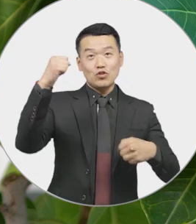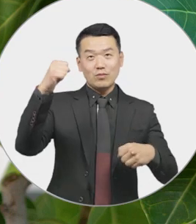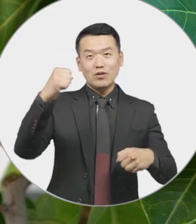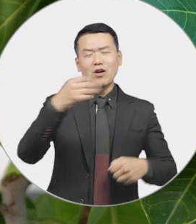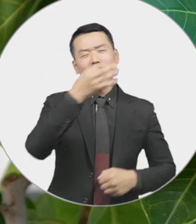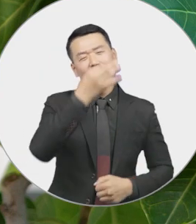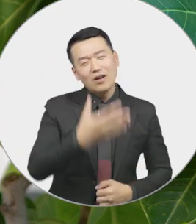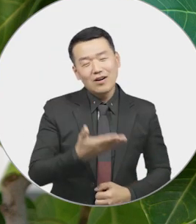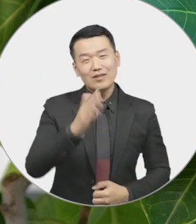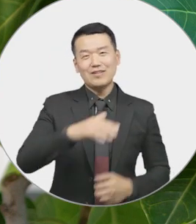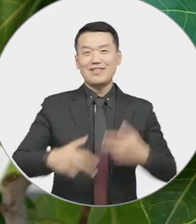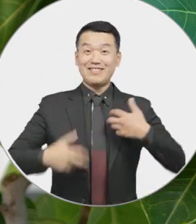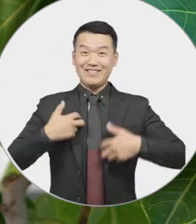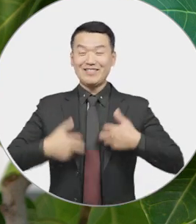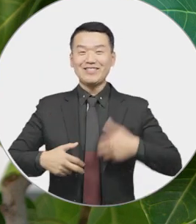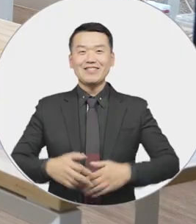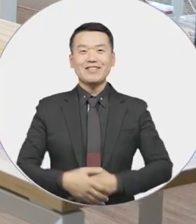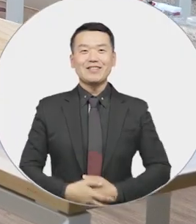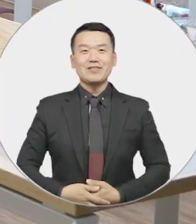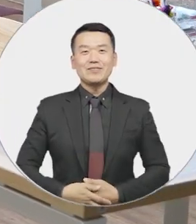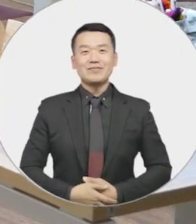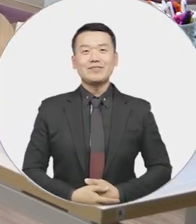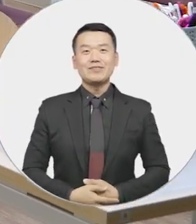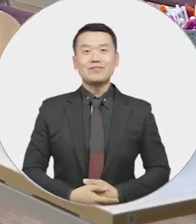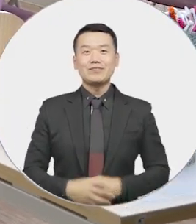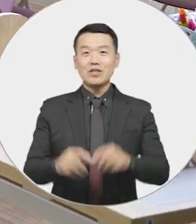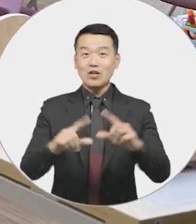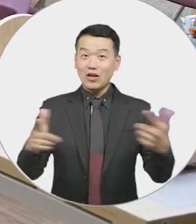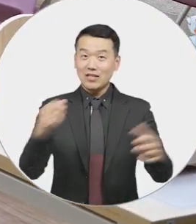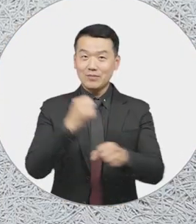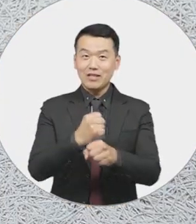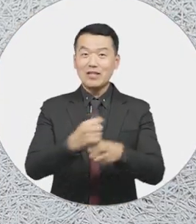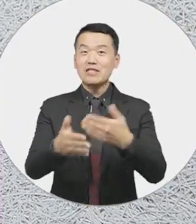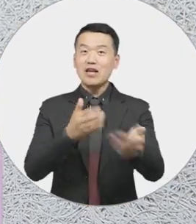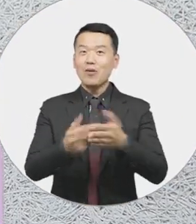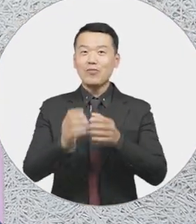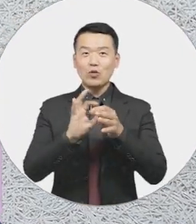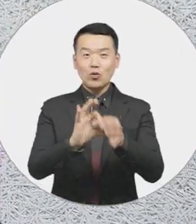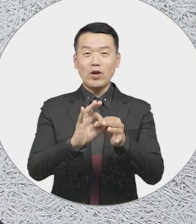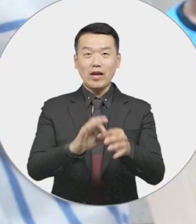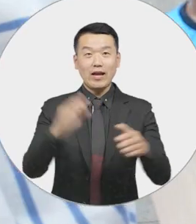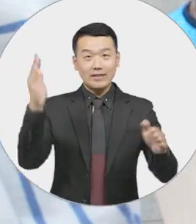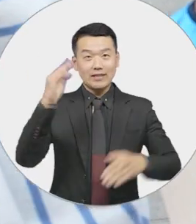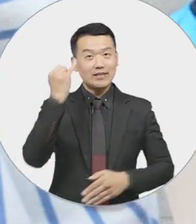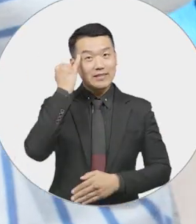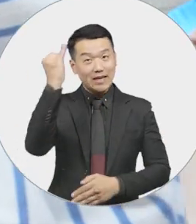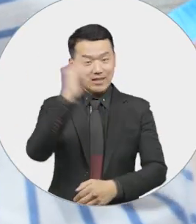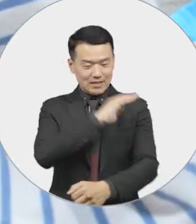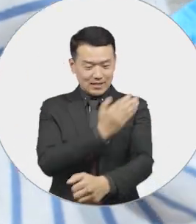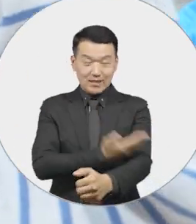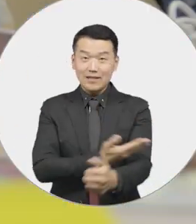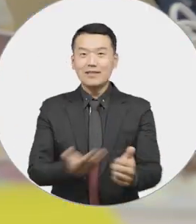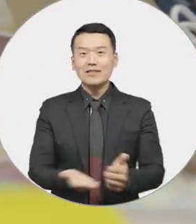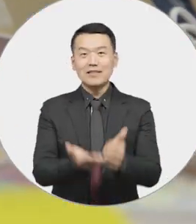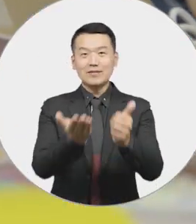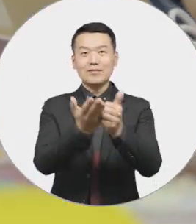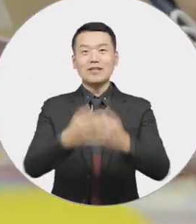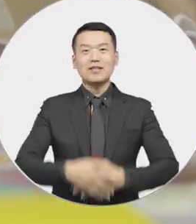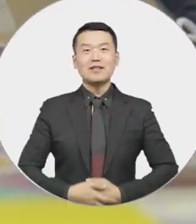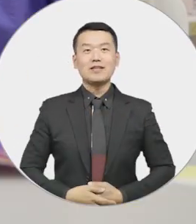뮤지컬 공연하면서 힘들기도 했는데 재밌었어요. 다양한 만들기 체험을 통해 학생들의 창의성을